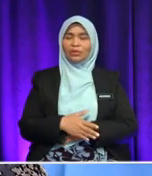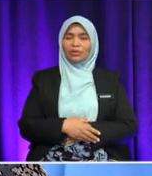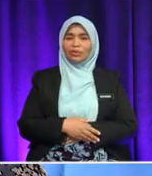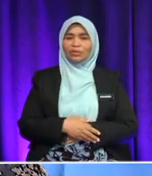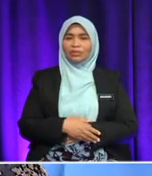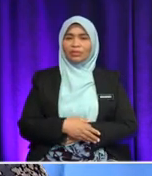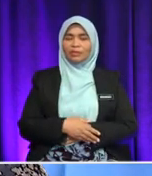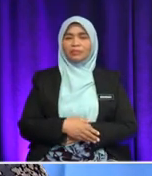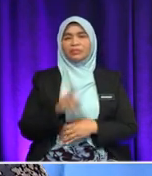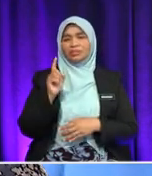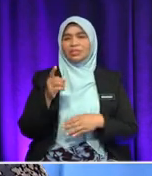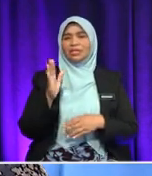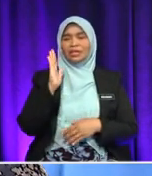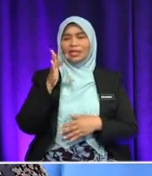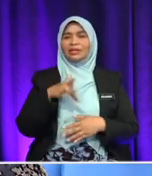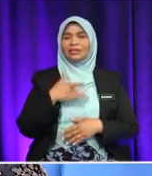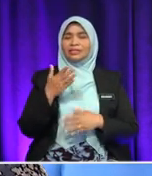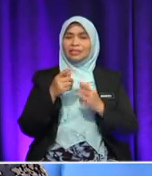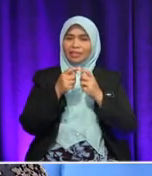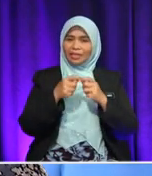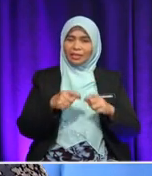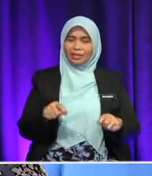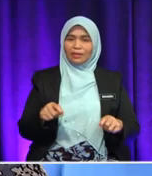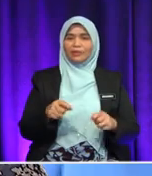Allah Subhanahu Wa Ta'ala